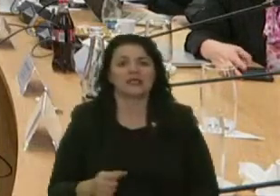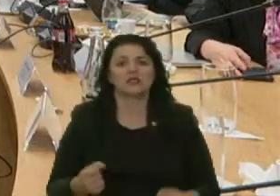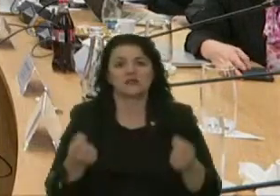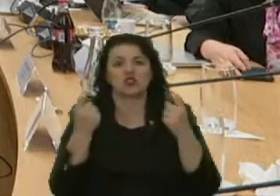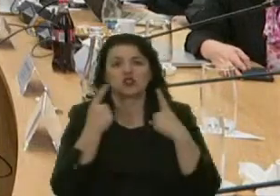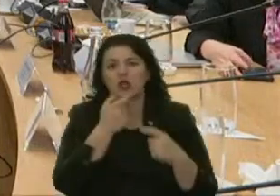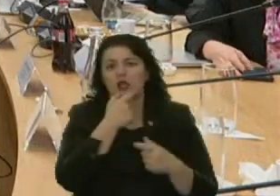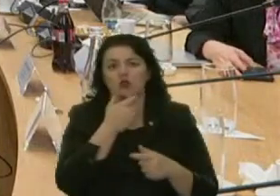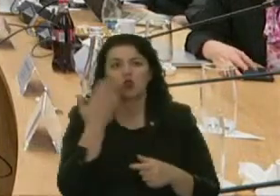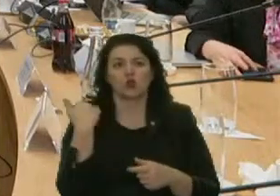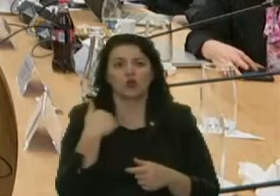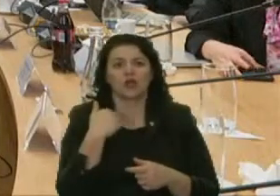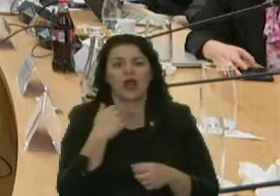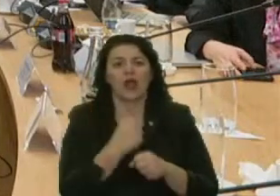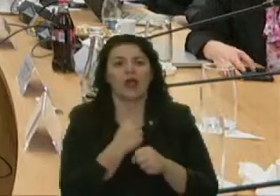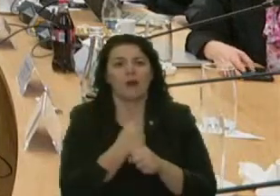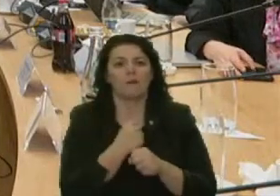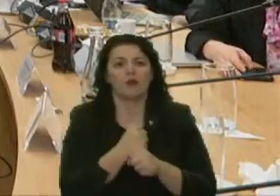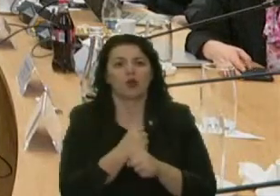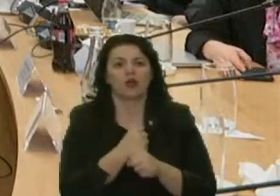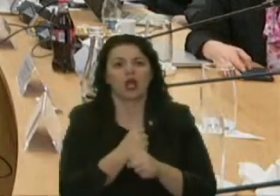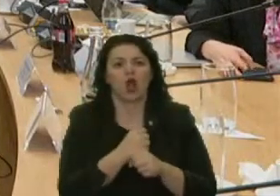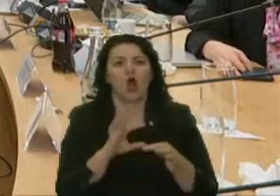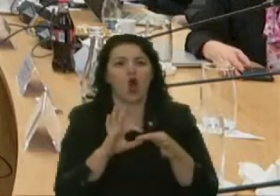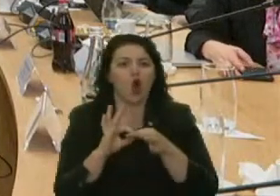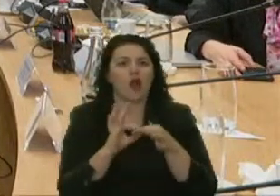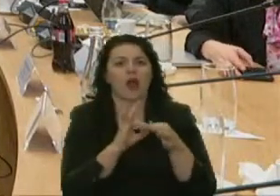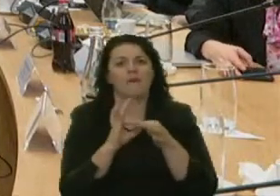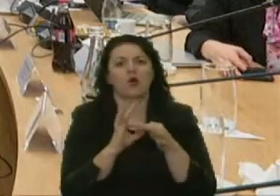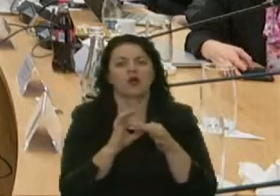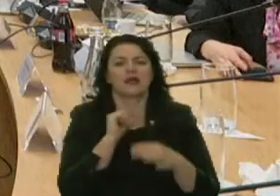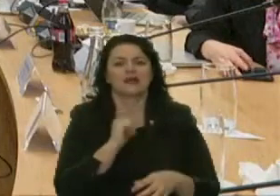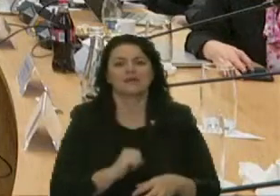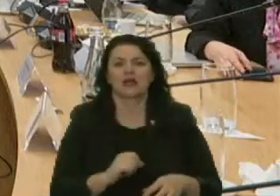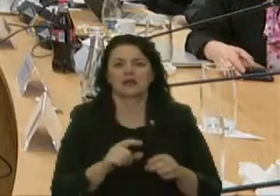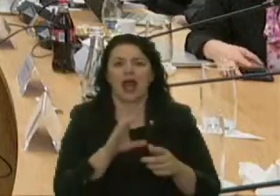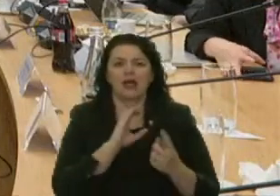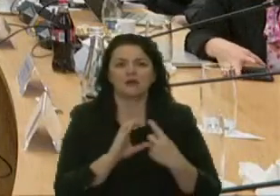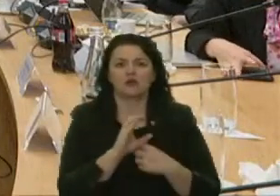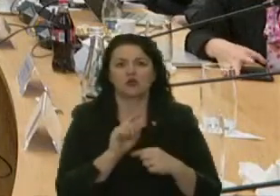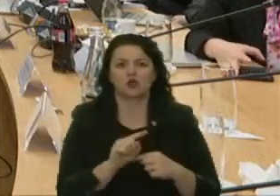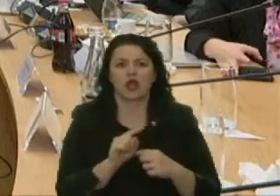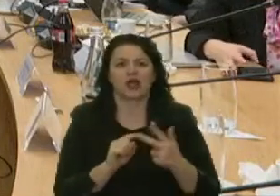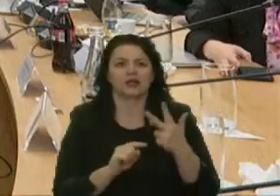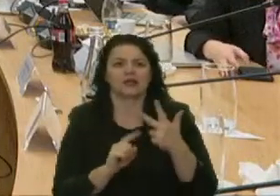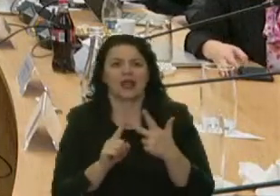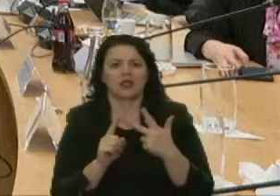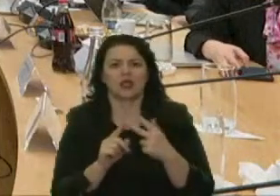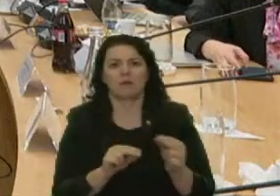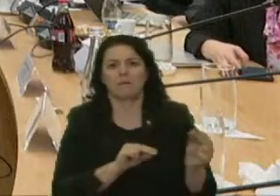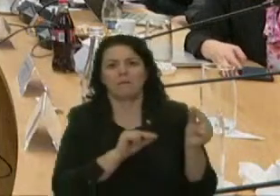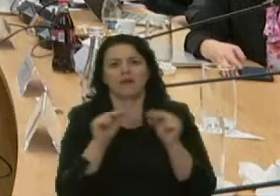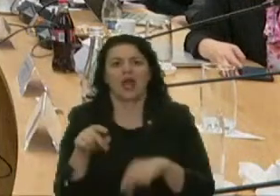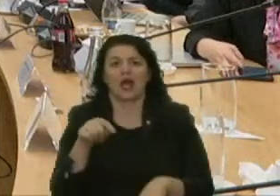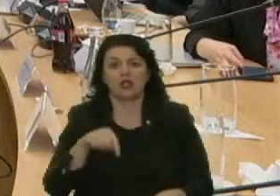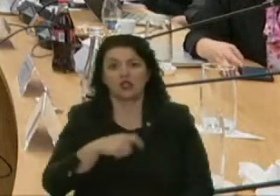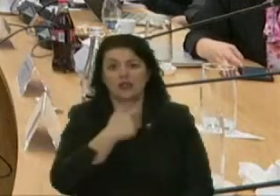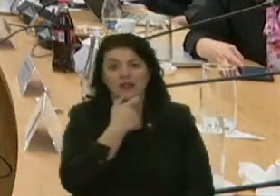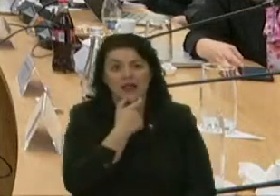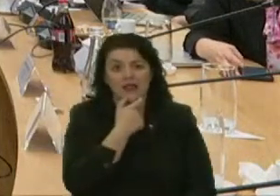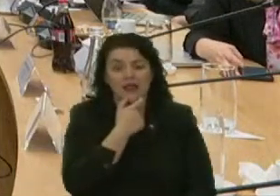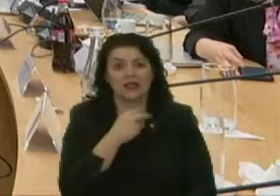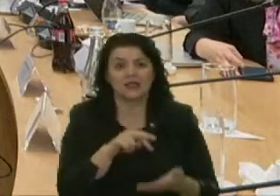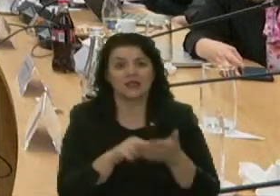202 3 elaborat în colaborare cu experți ai sectorului și trei trecerea din acest an a